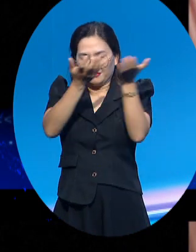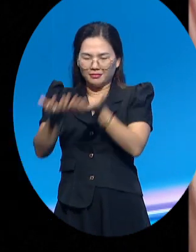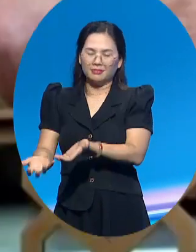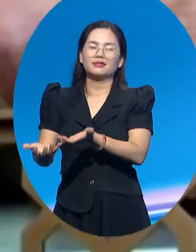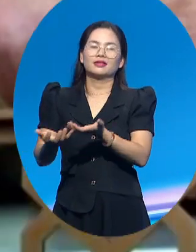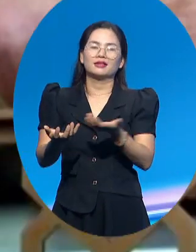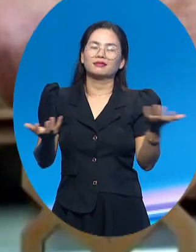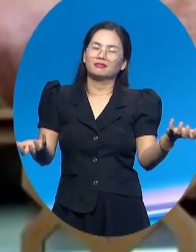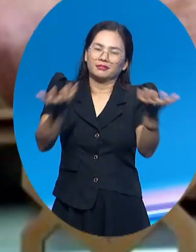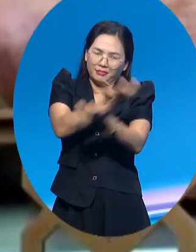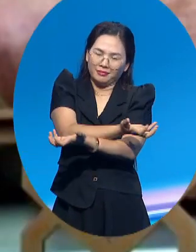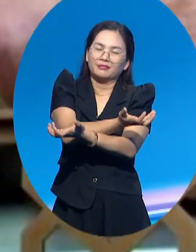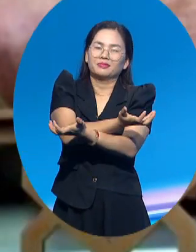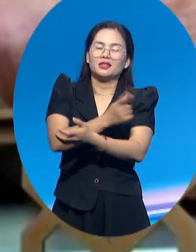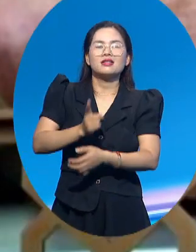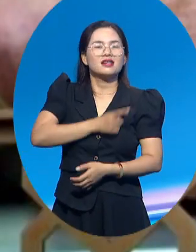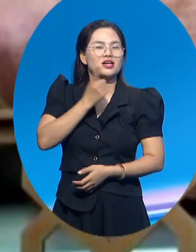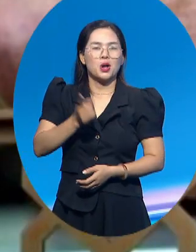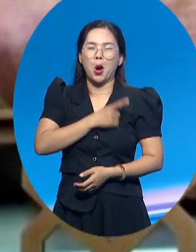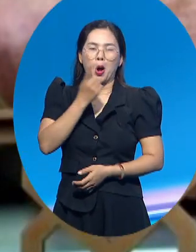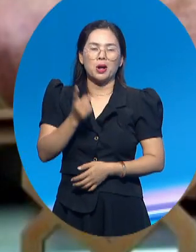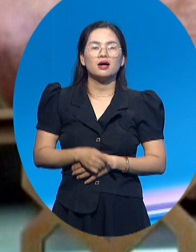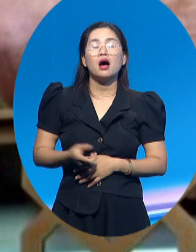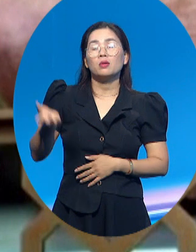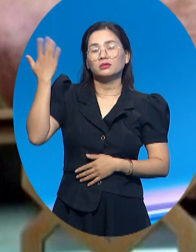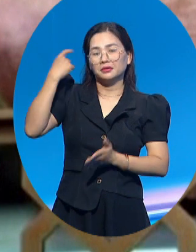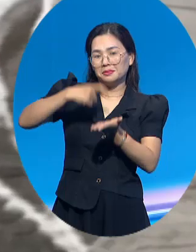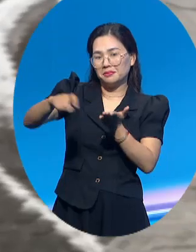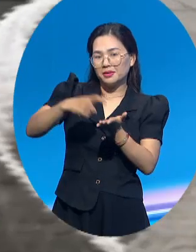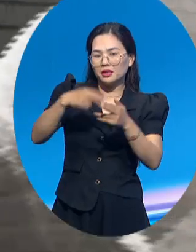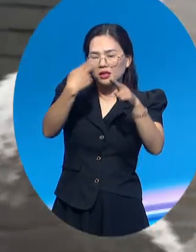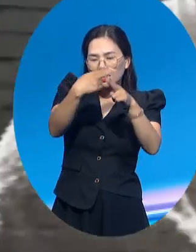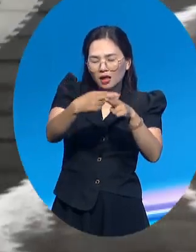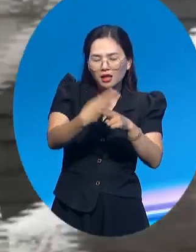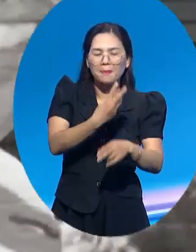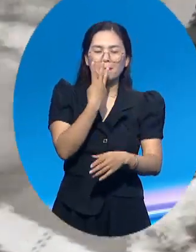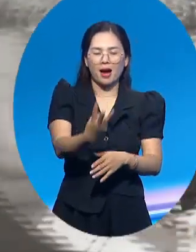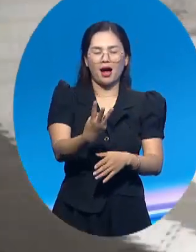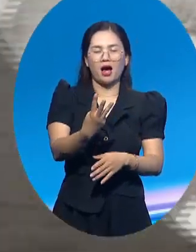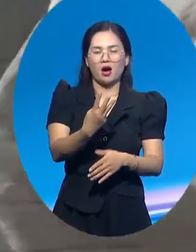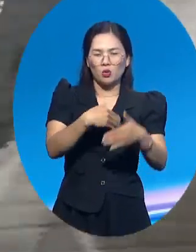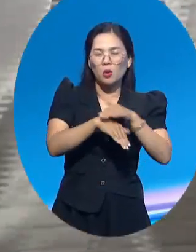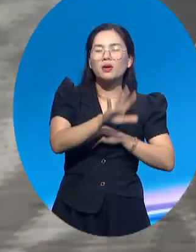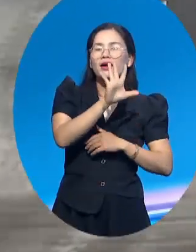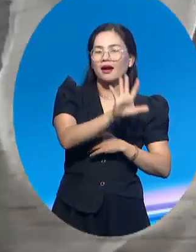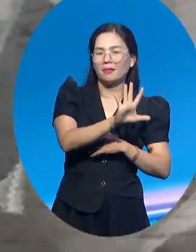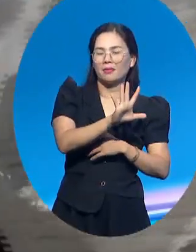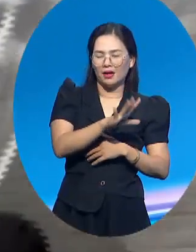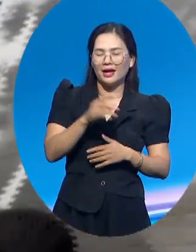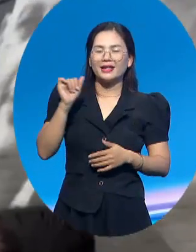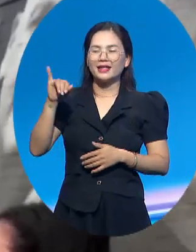đổi tù nhân sắp tới. Bộ Ngoại giao Mỹ trước đó cũng đã công bố danh tính của 3 trong số 5 công dân sẽ được Iran trả tự